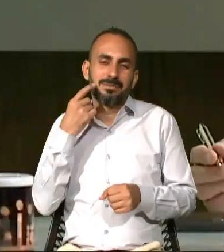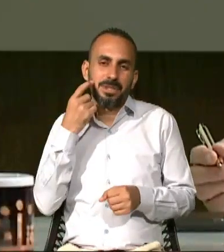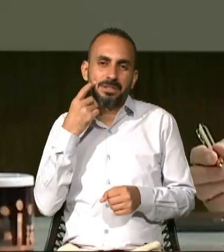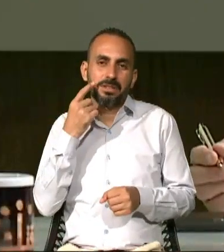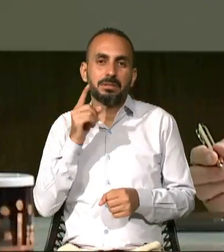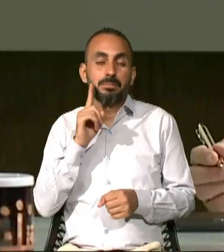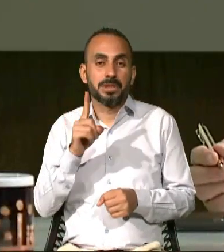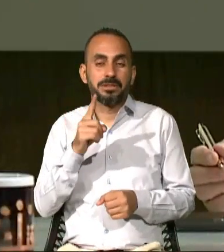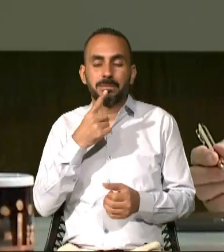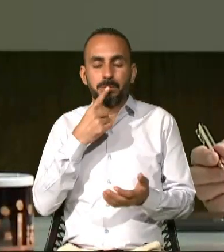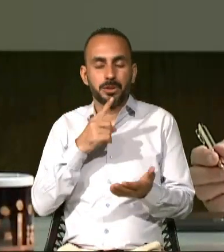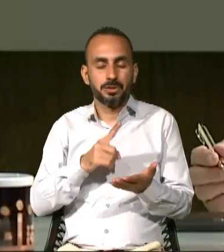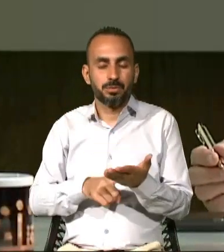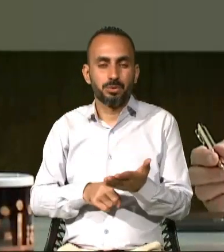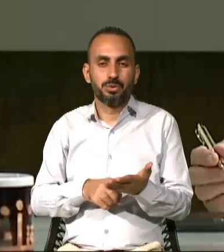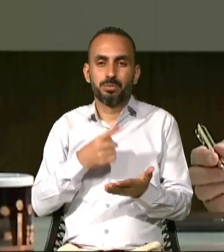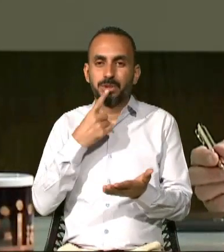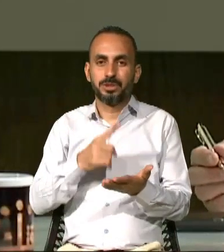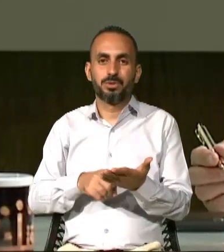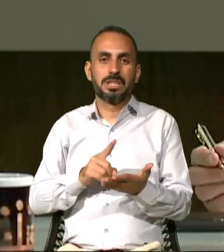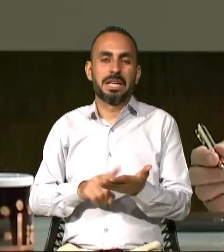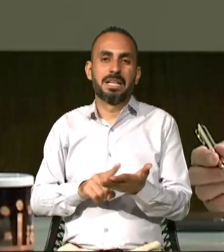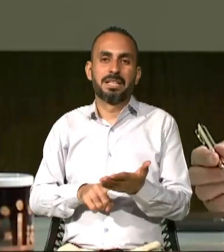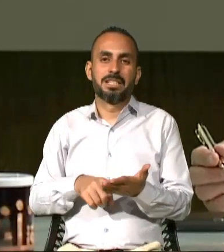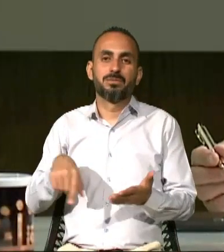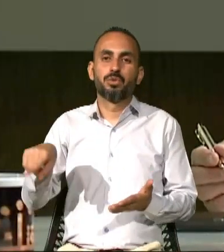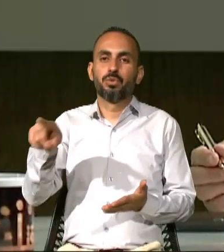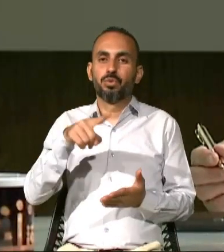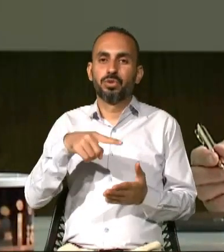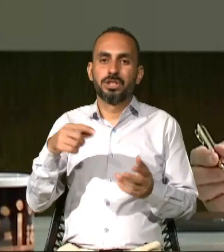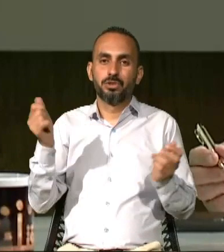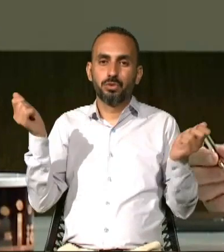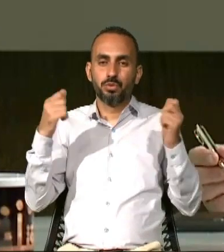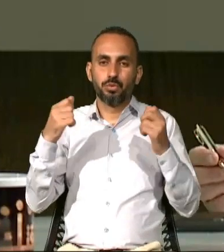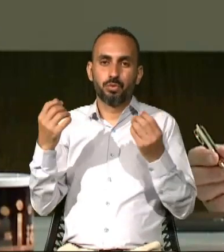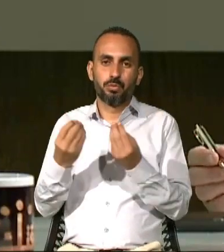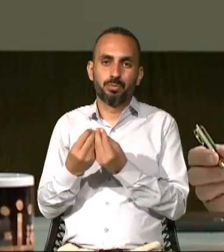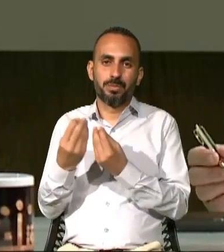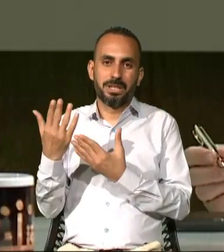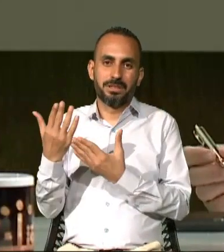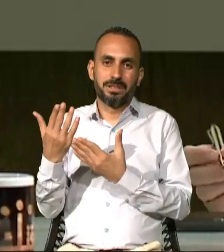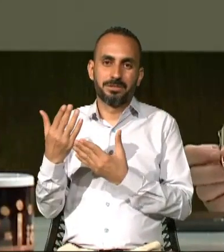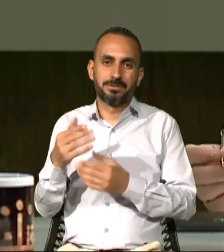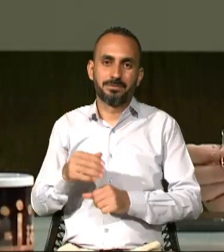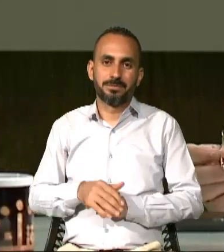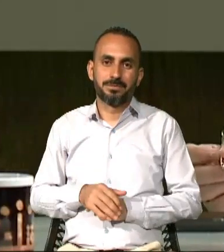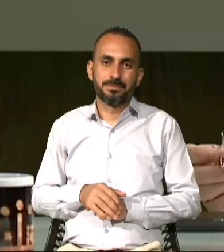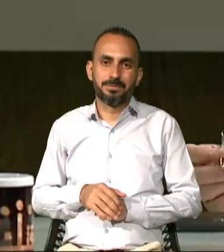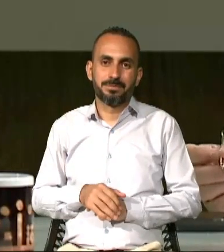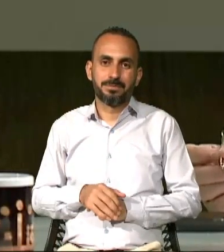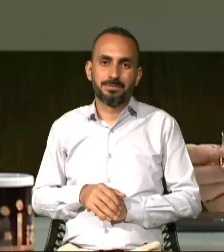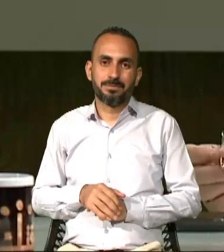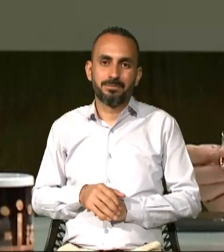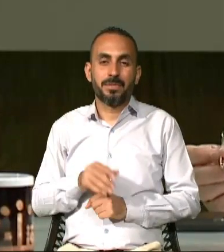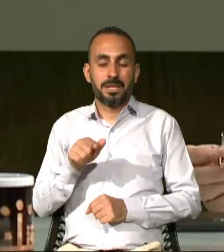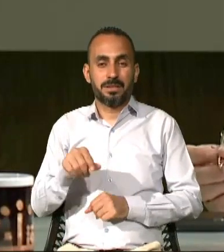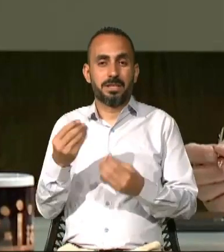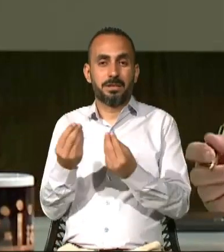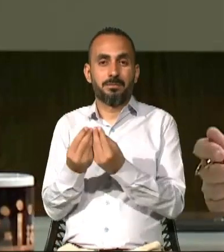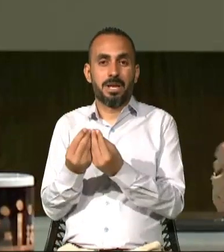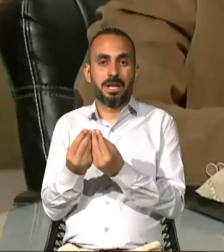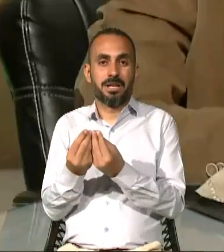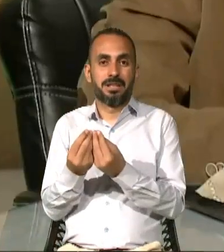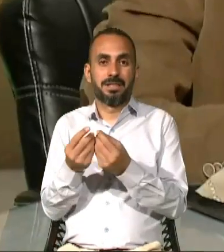وقال الاستاذ ولا الاخ جرجس معوض في ترنيمه، يمكن يجي حبيبنا اليوم، يمكن يجي دلوقتي.